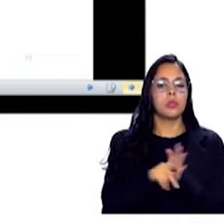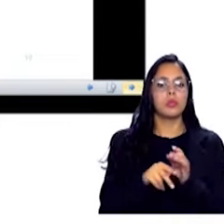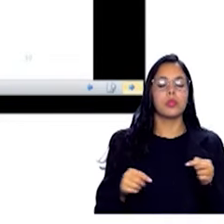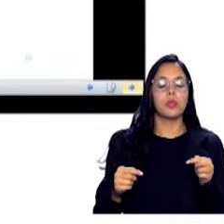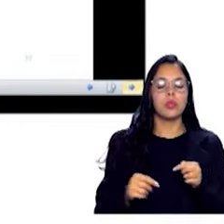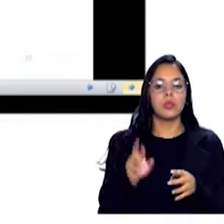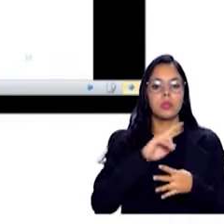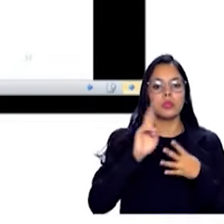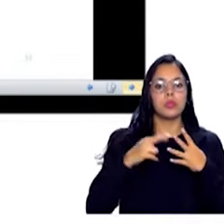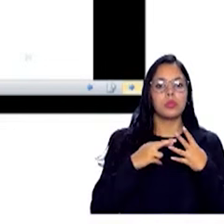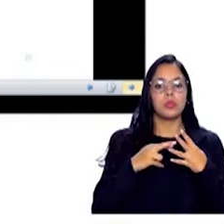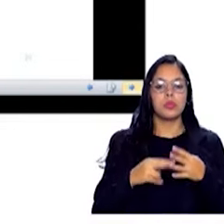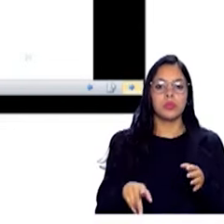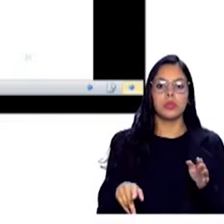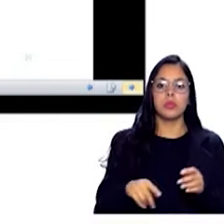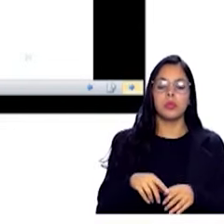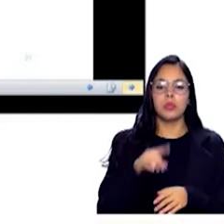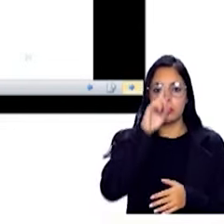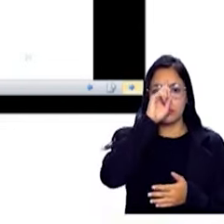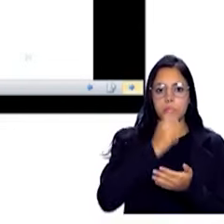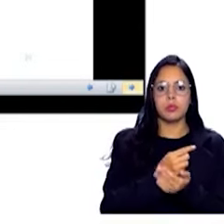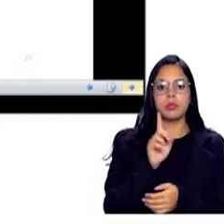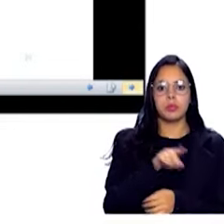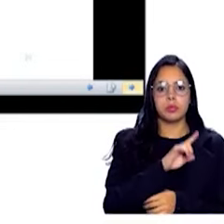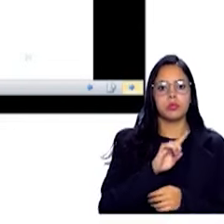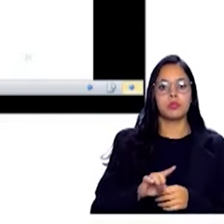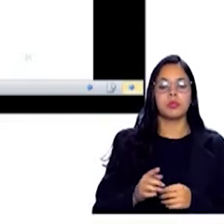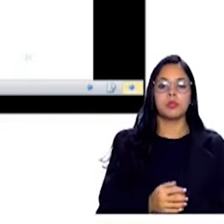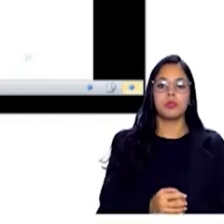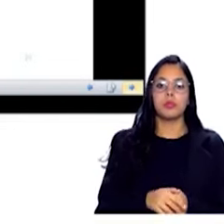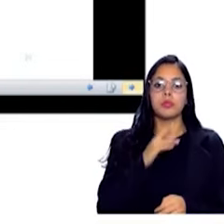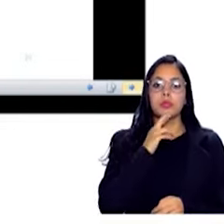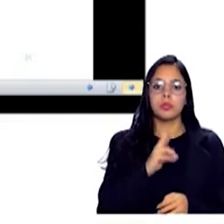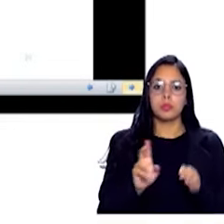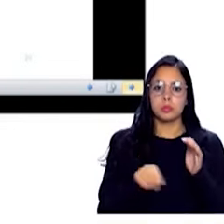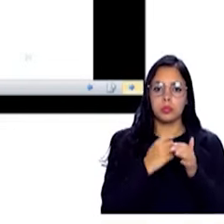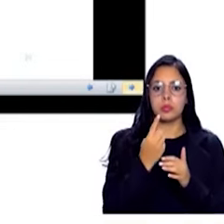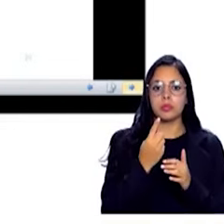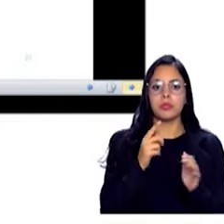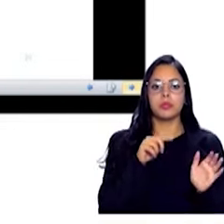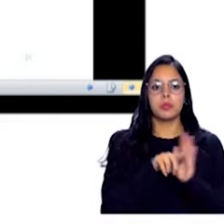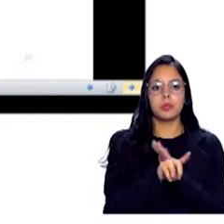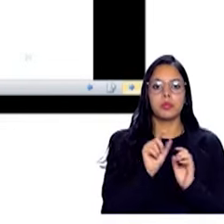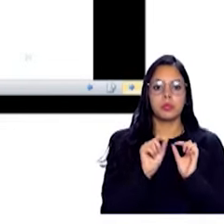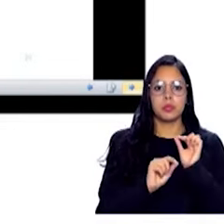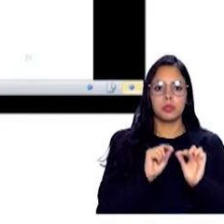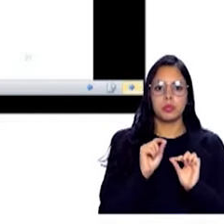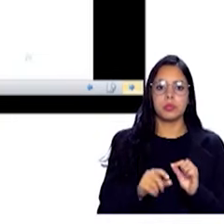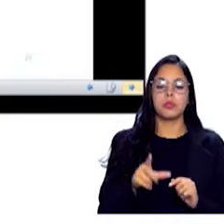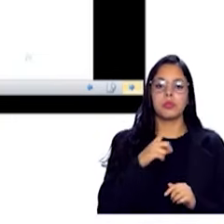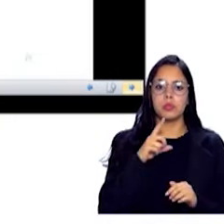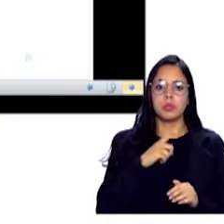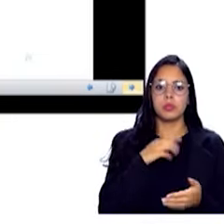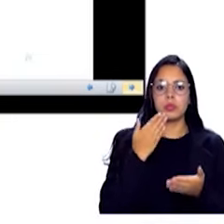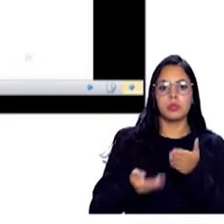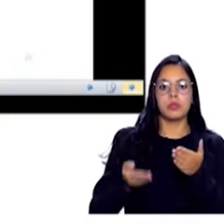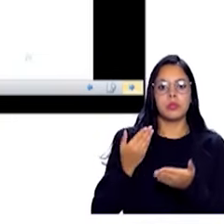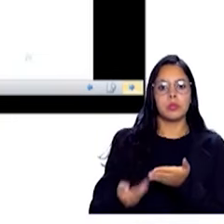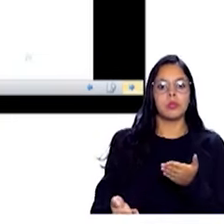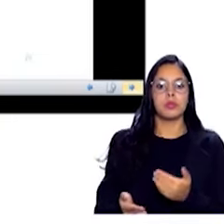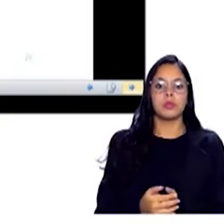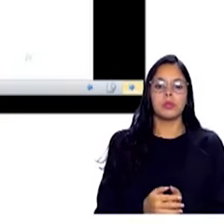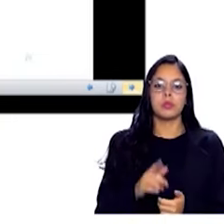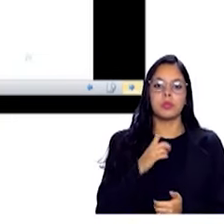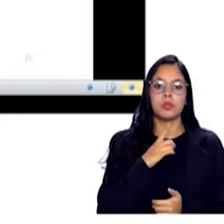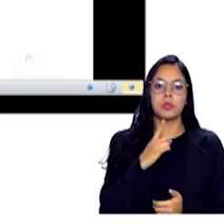ordine la risposta al primo alla prima domanda abbastanza semplice Il rinvio pregiudiziale pu essere disposto ordinato solo